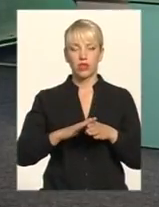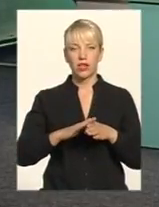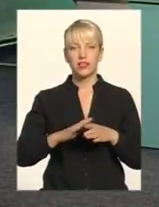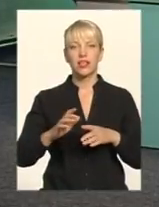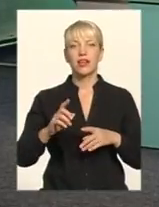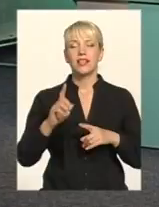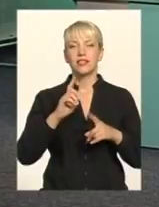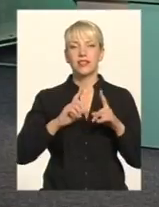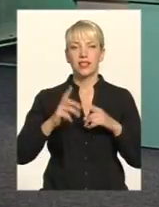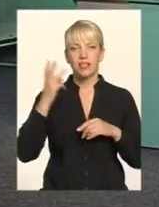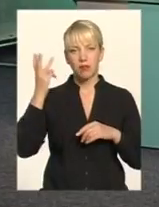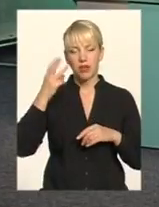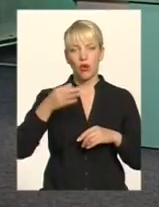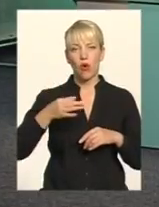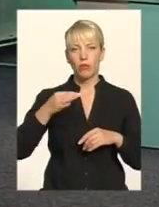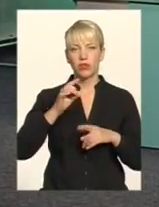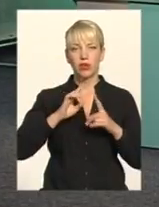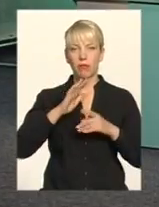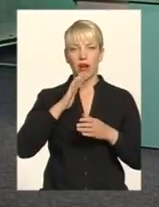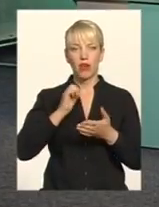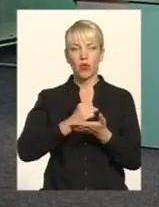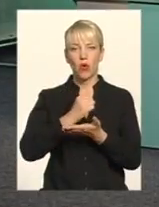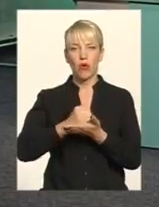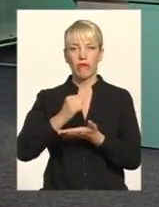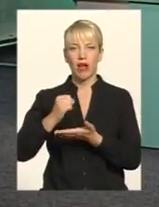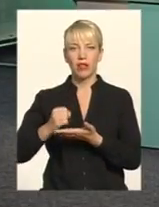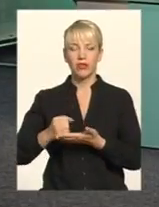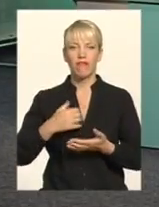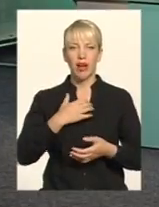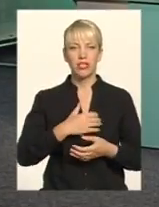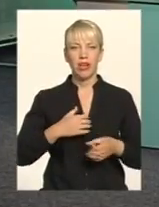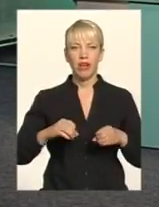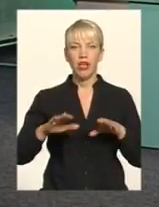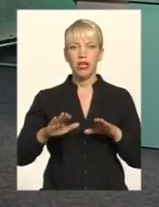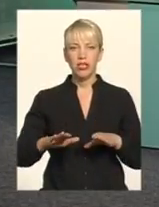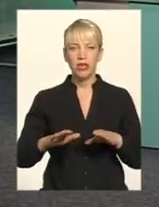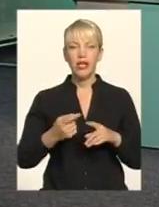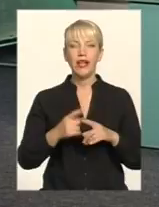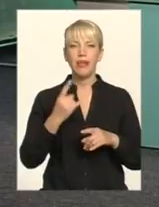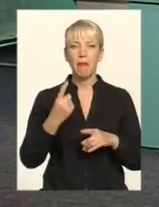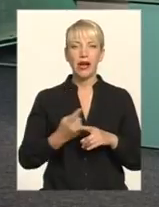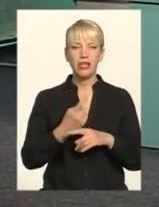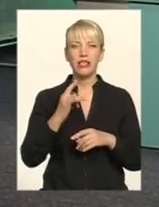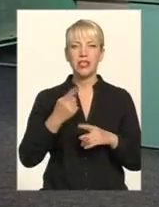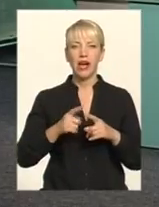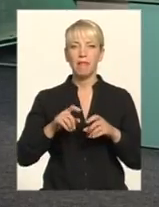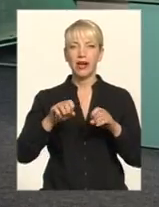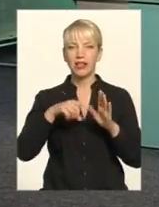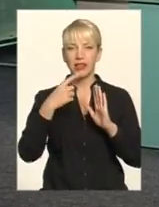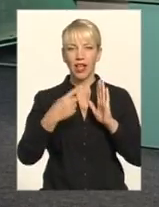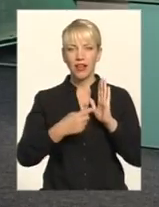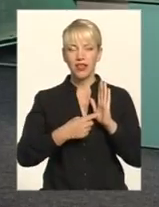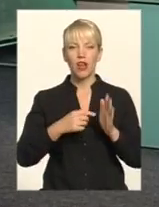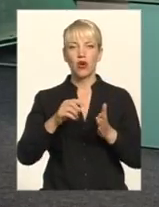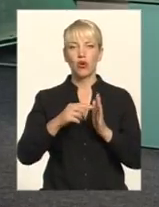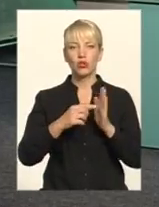Хмельницької обласної ради, ухвалено чимало важливих рішень, і насамперед це все-таки питання розподілу